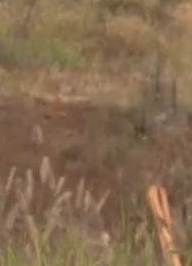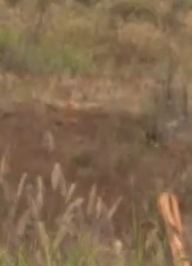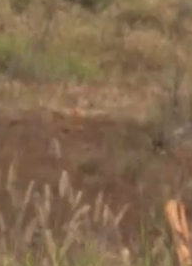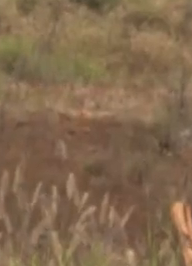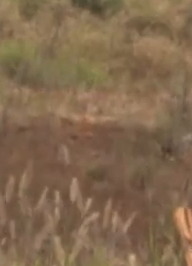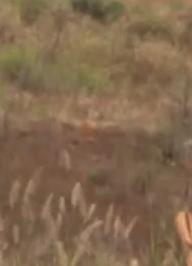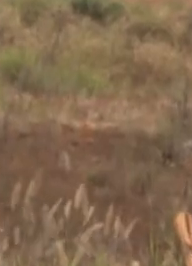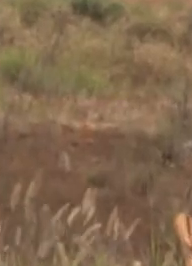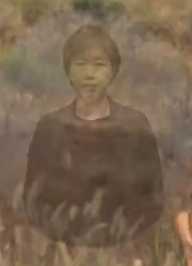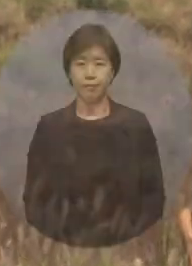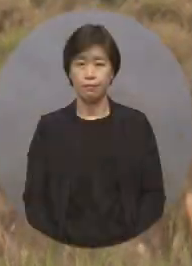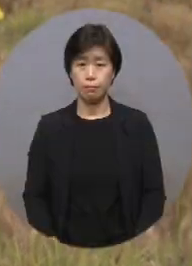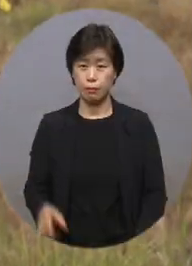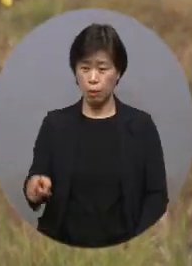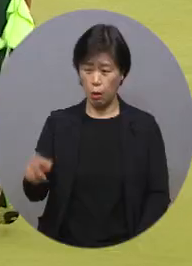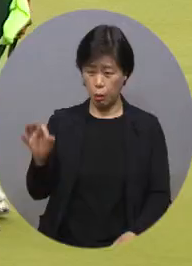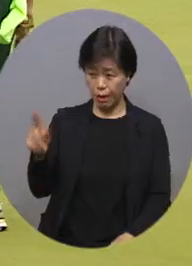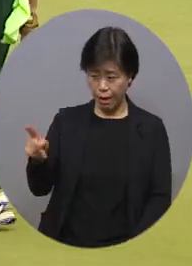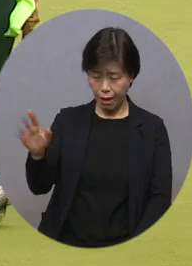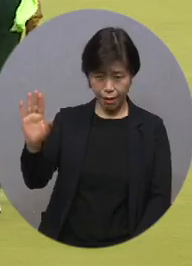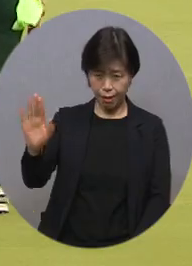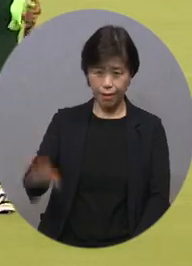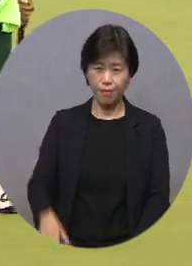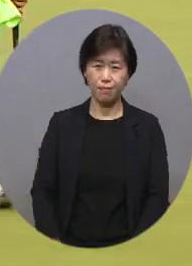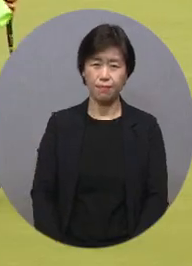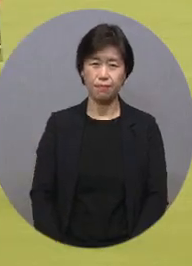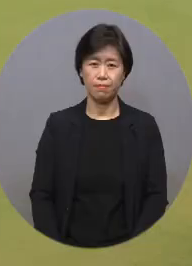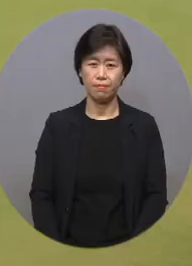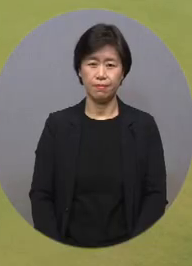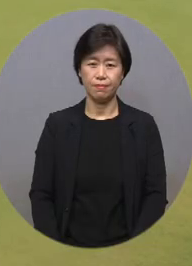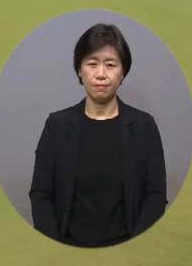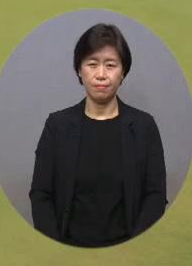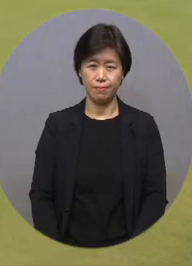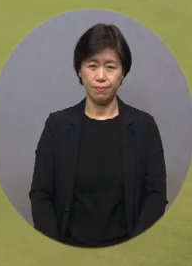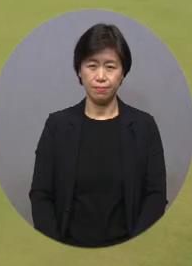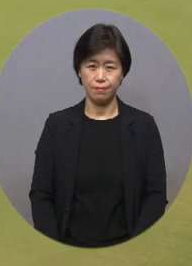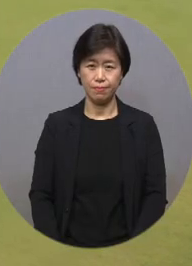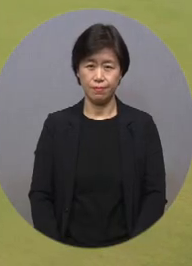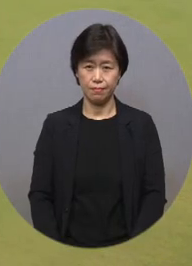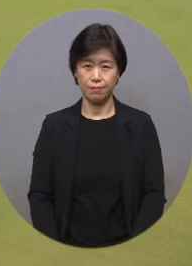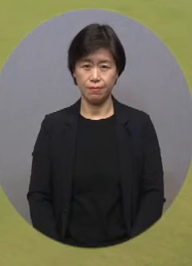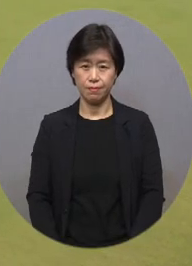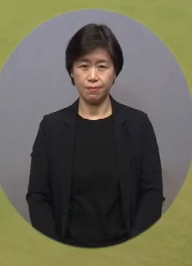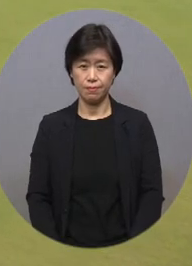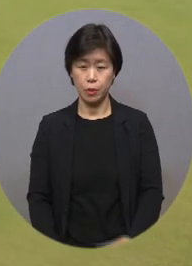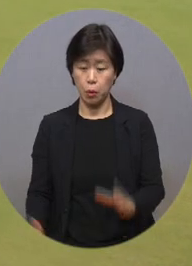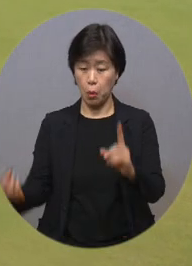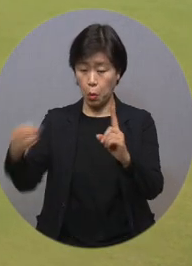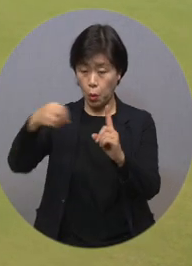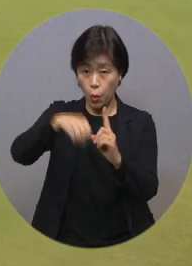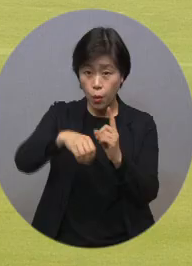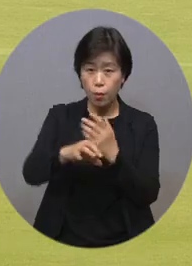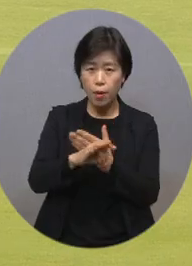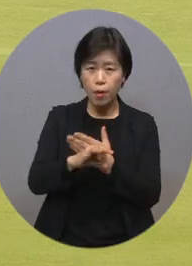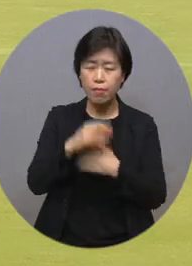어? 이거 오케이가 안 되겠는데? 언니가 해야 된다. 넣으면 저희랑 동타요. 아 그래요? 예. 네. 아 그럼